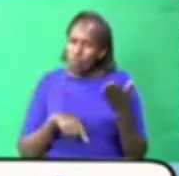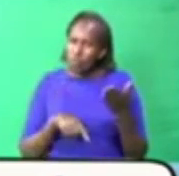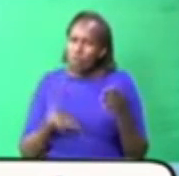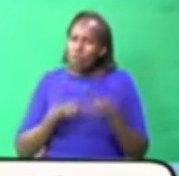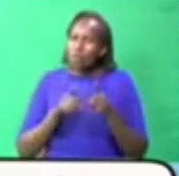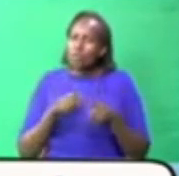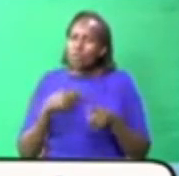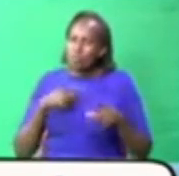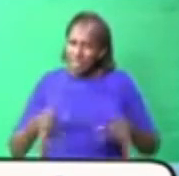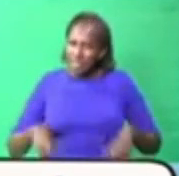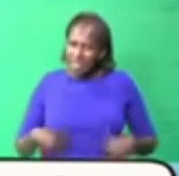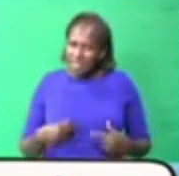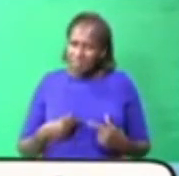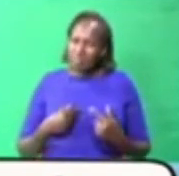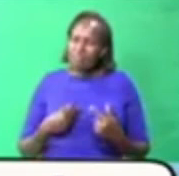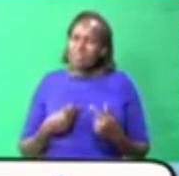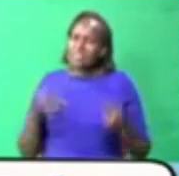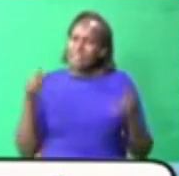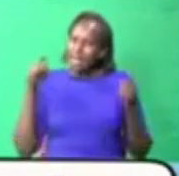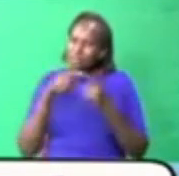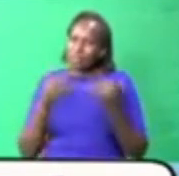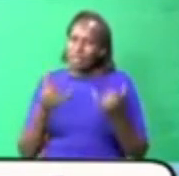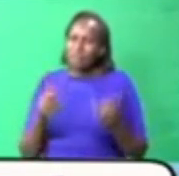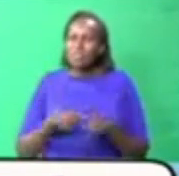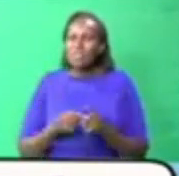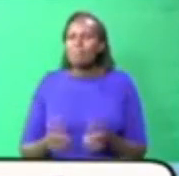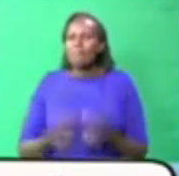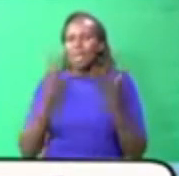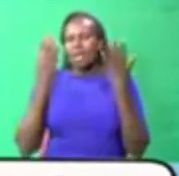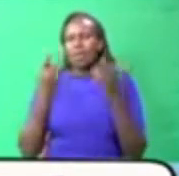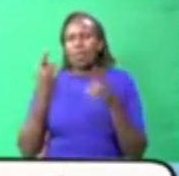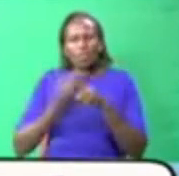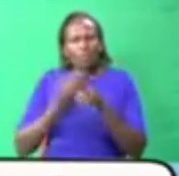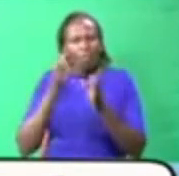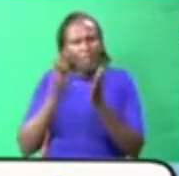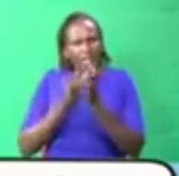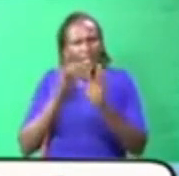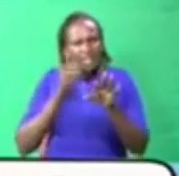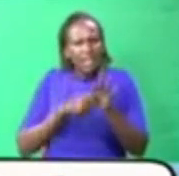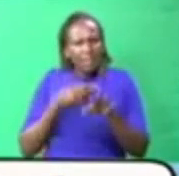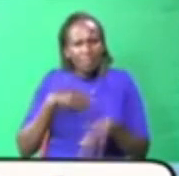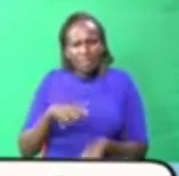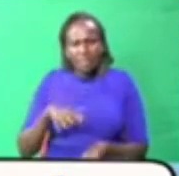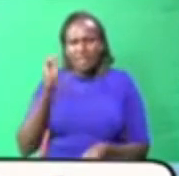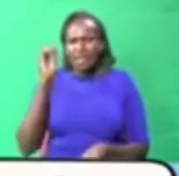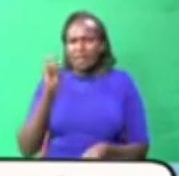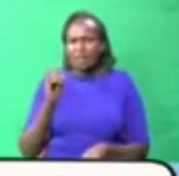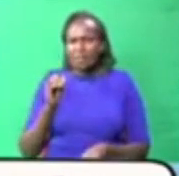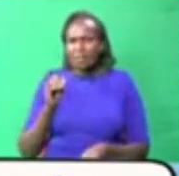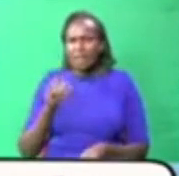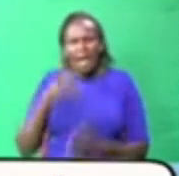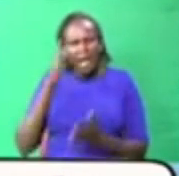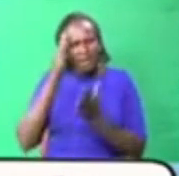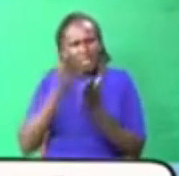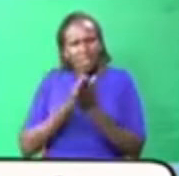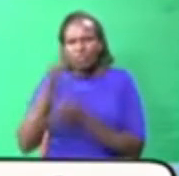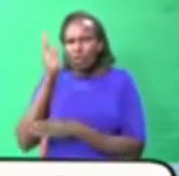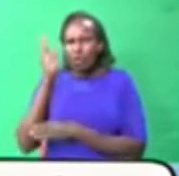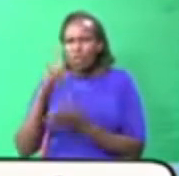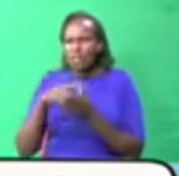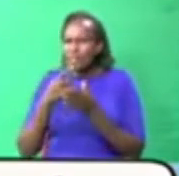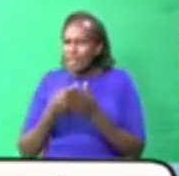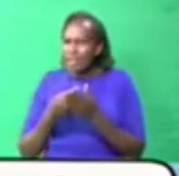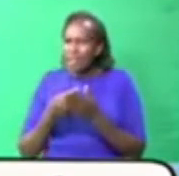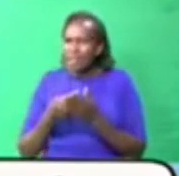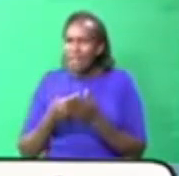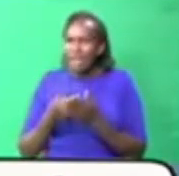mpaka siku ya leo, it is just a miracle. Kutoka wakati nilipochukua ile hatua na nikatoka na nikaamini Mungu, nikajialai na ile